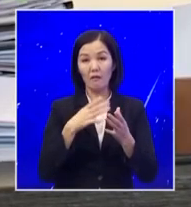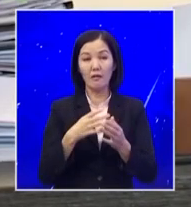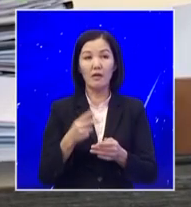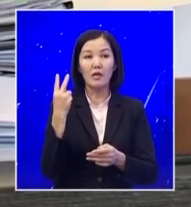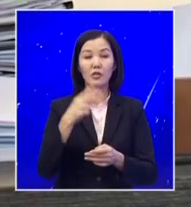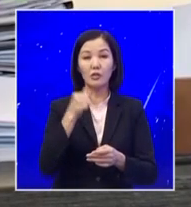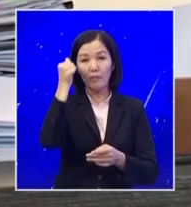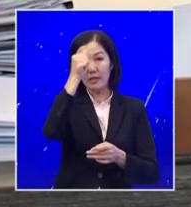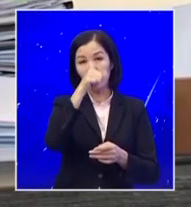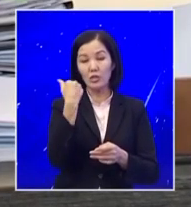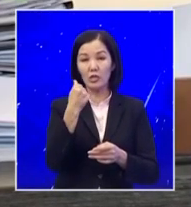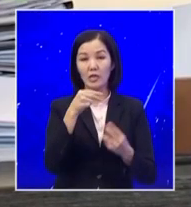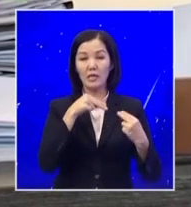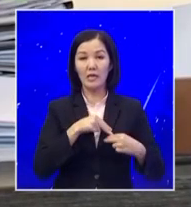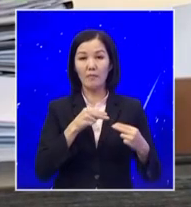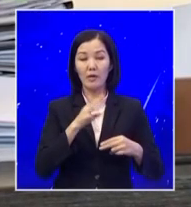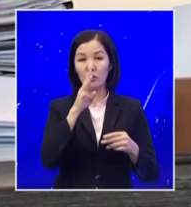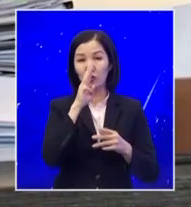жылы педагогтардың еңбек ақысын